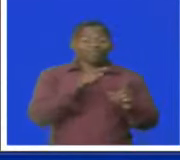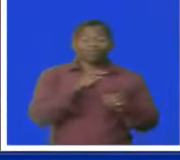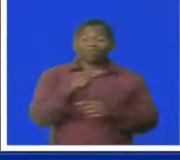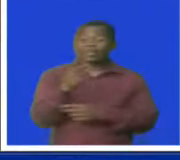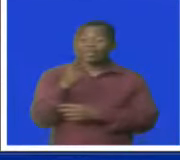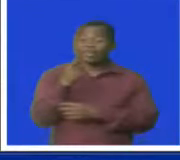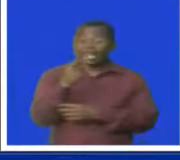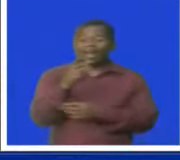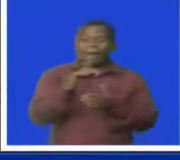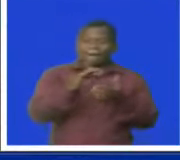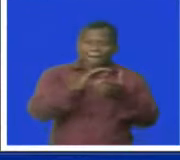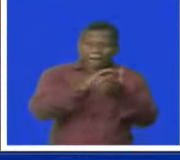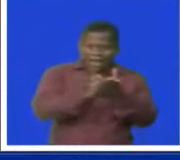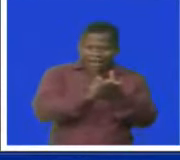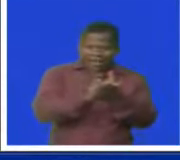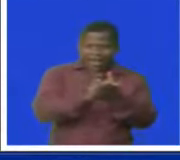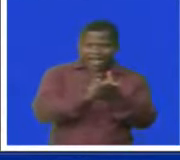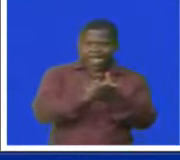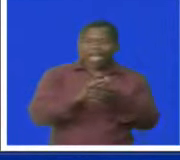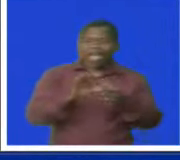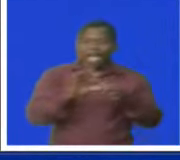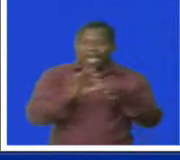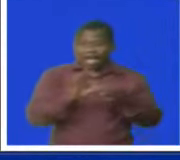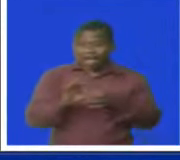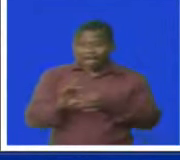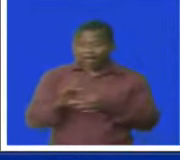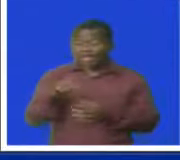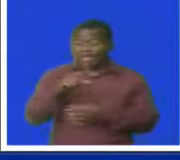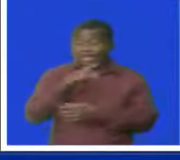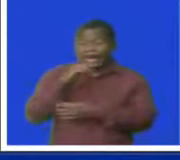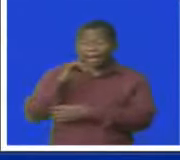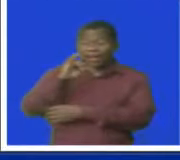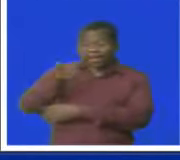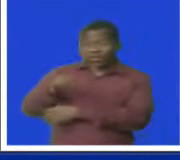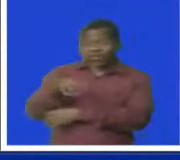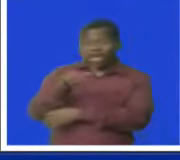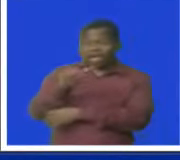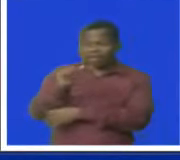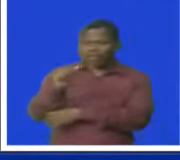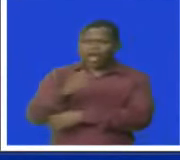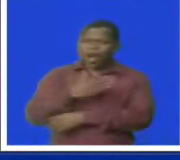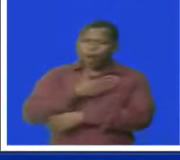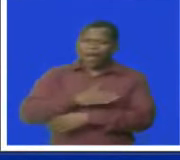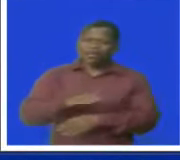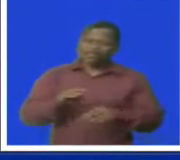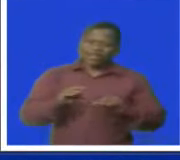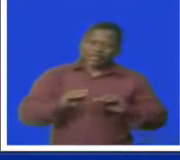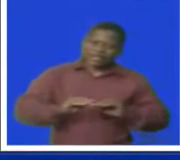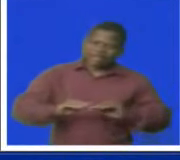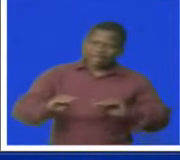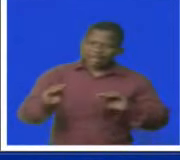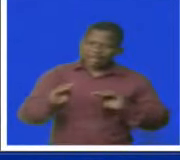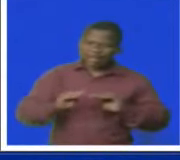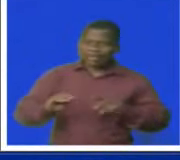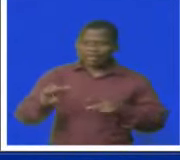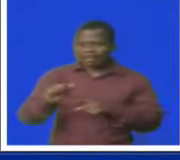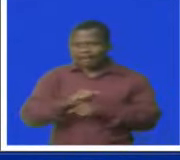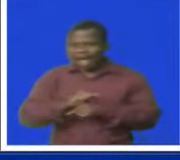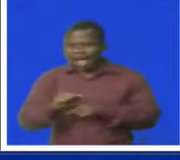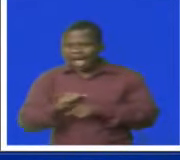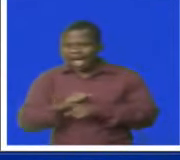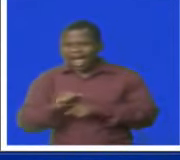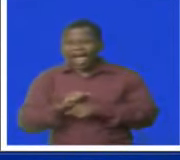na Junior Achievement bafise kufaka lwati lolubandi kulabo somabhizinisi. So kulokubambana kwethu na Junior